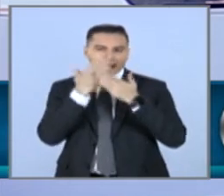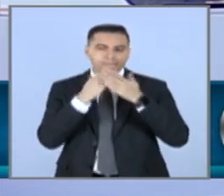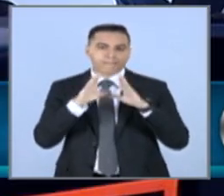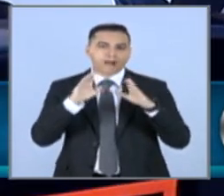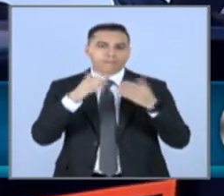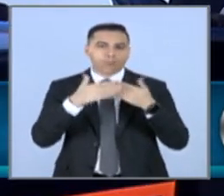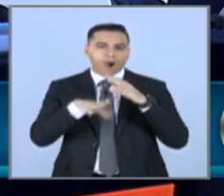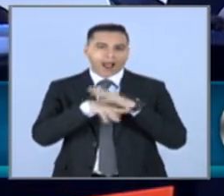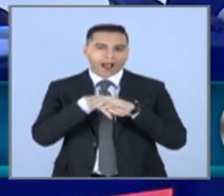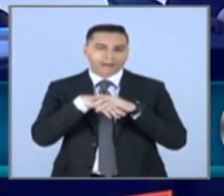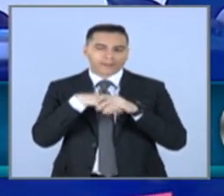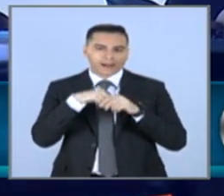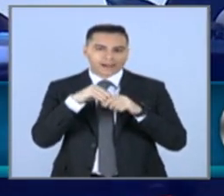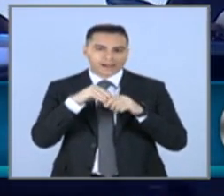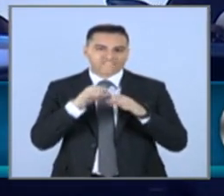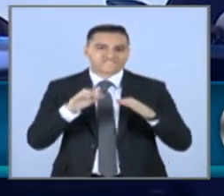1954؟